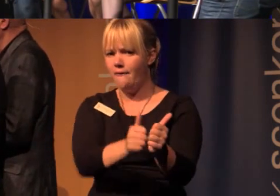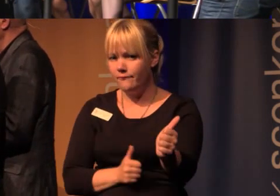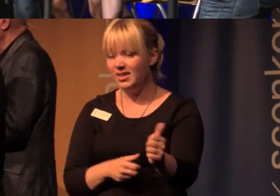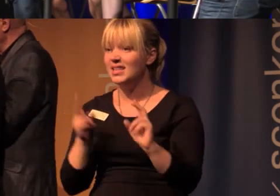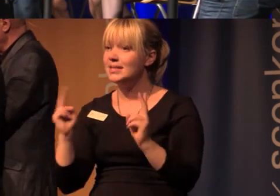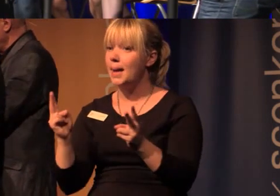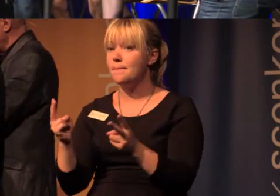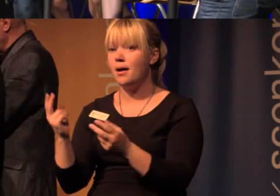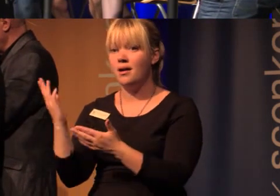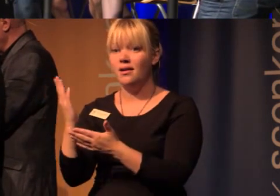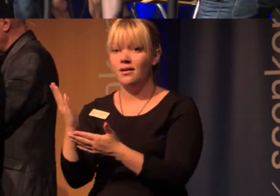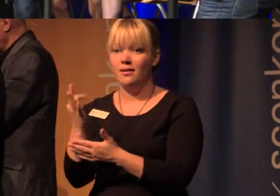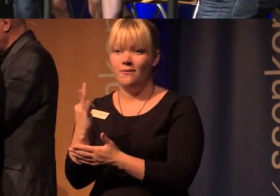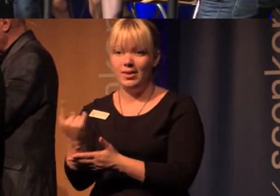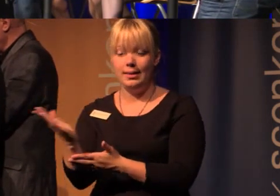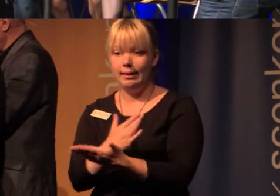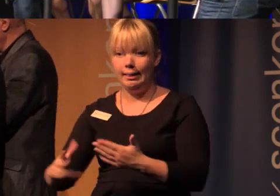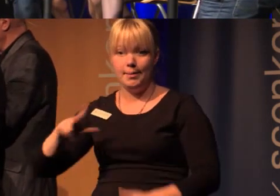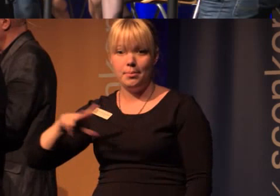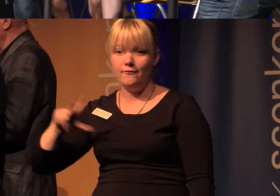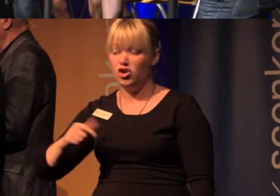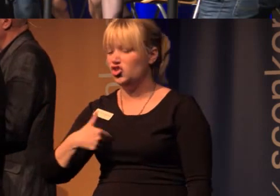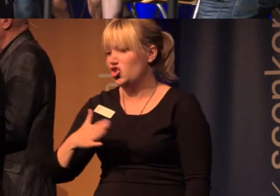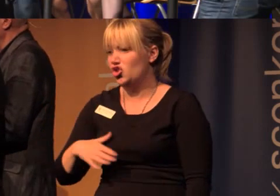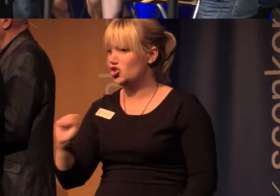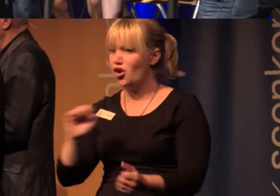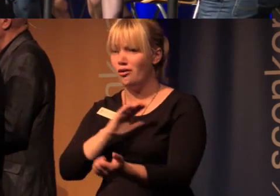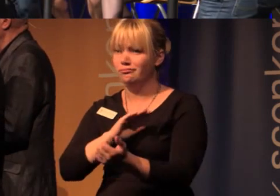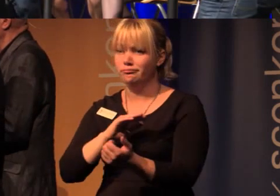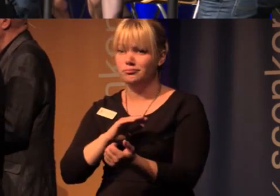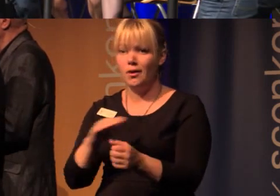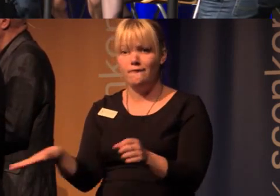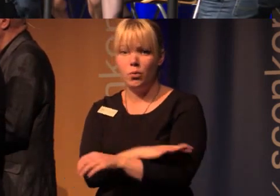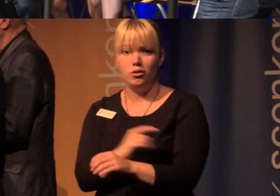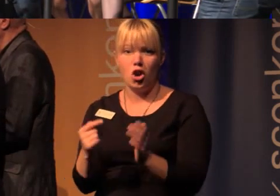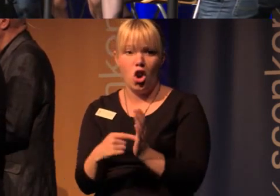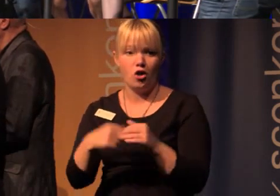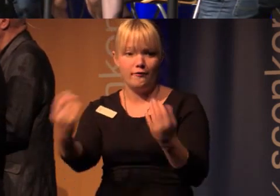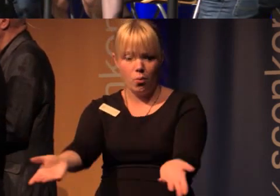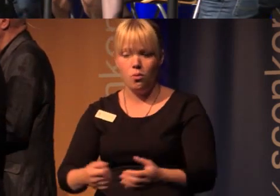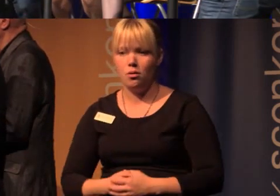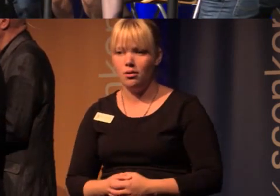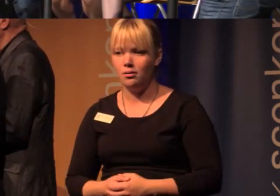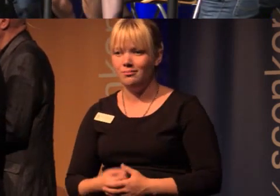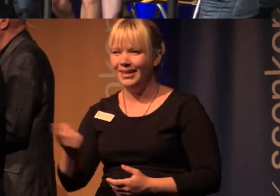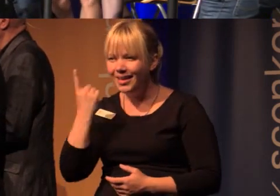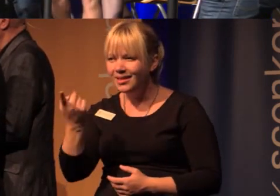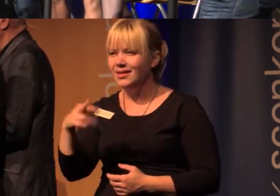privat bruk, som jag inte har några som helst synpunkter på. Det tycker jag att man ska legalisera helt och hållet. Ett annat exempel är att man inte kan använda musik från